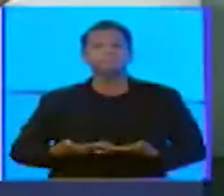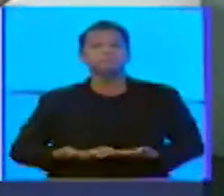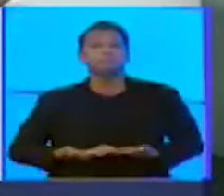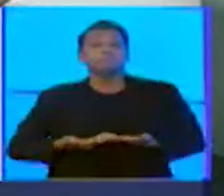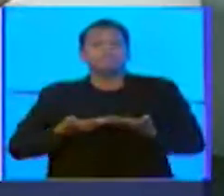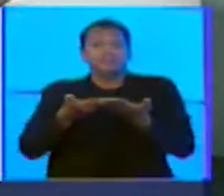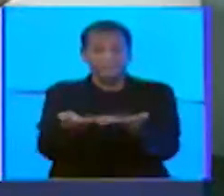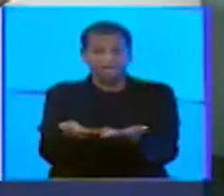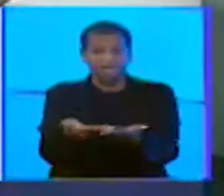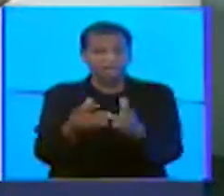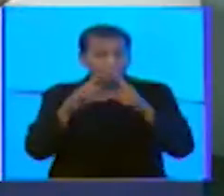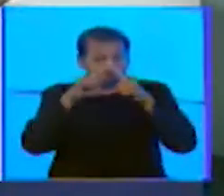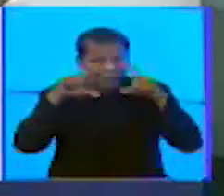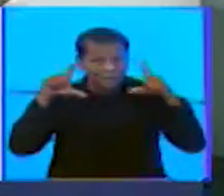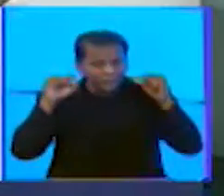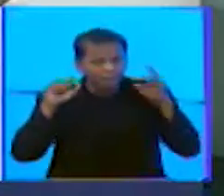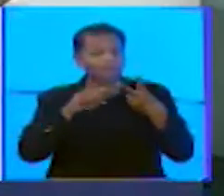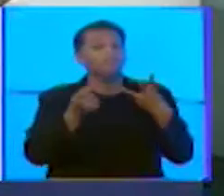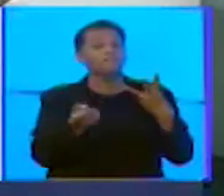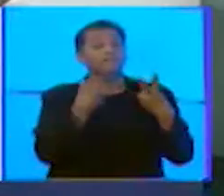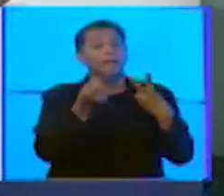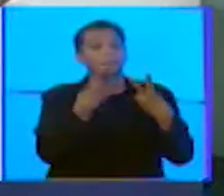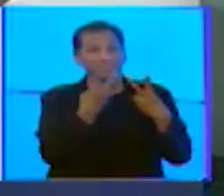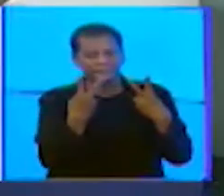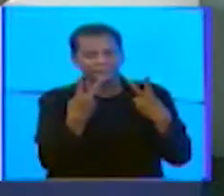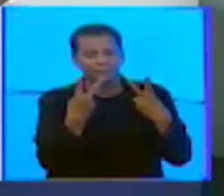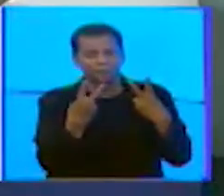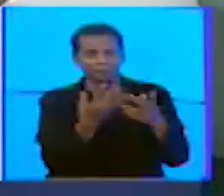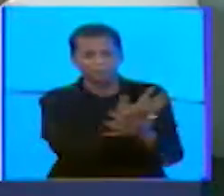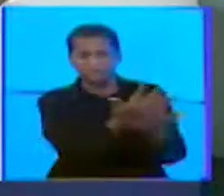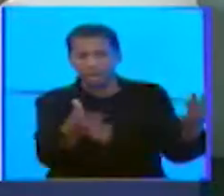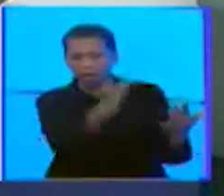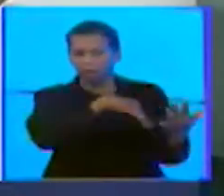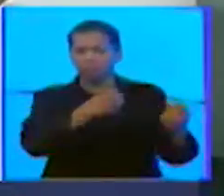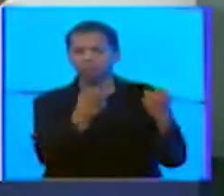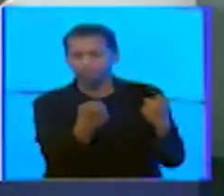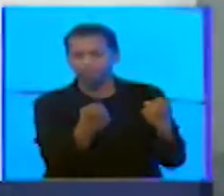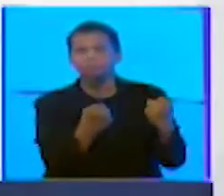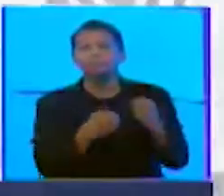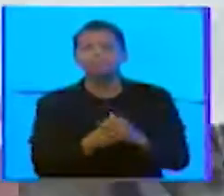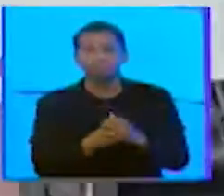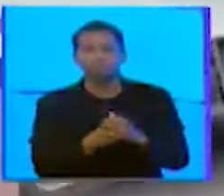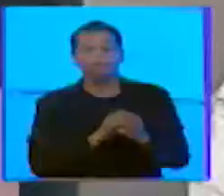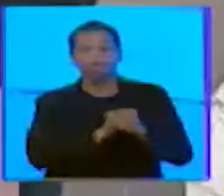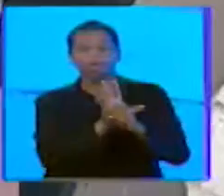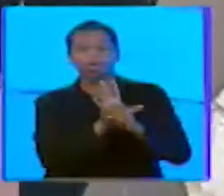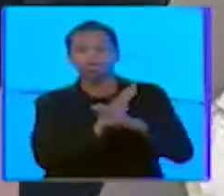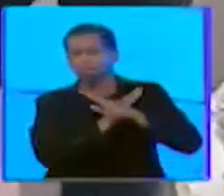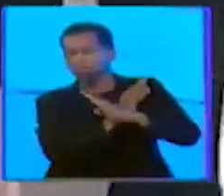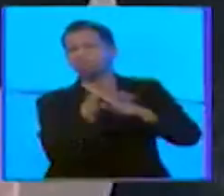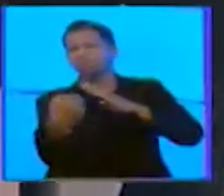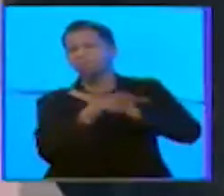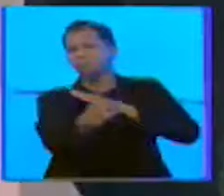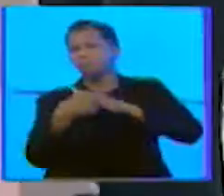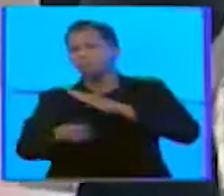dan vitamin supaya masyarakat lebih sehat Hai lebih tahan menghadapi coffee 19 mencegah